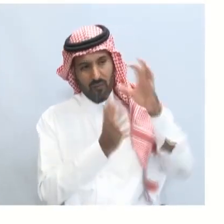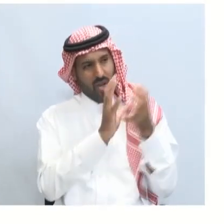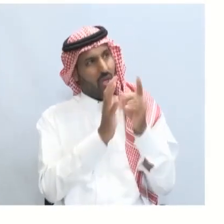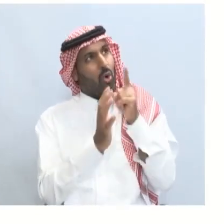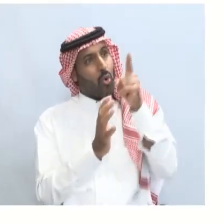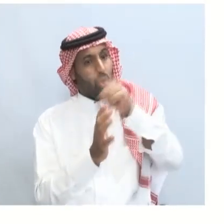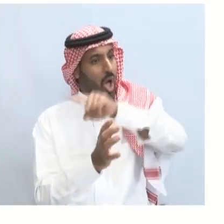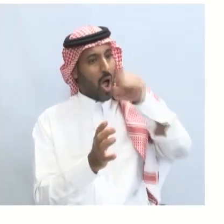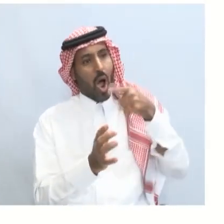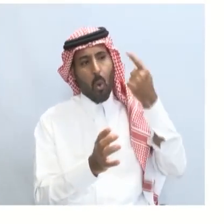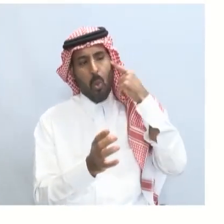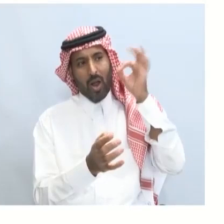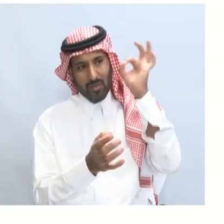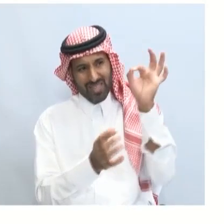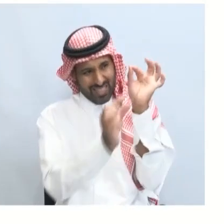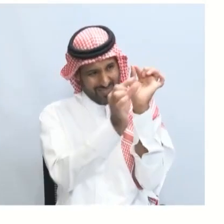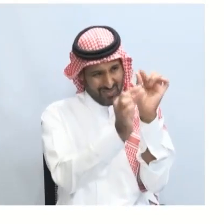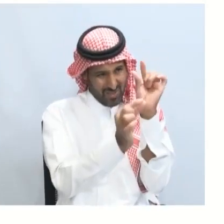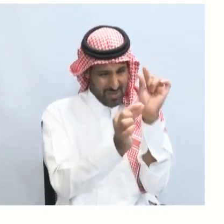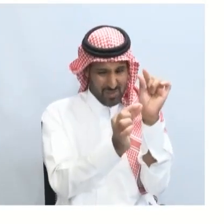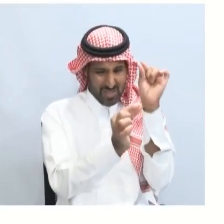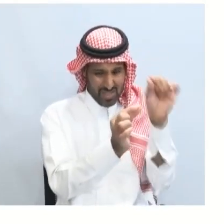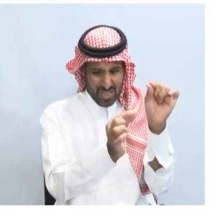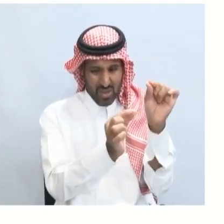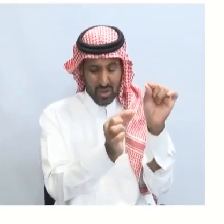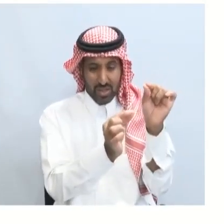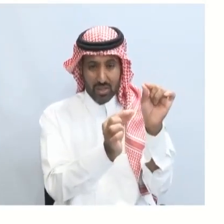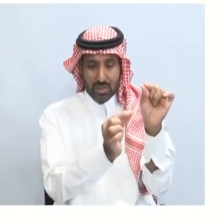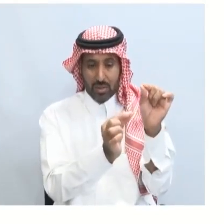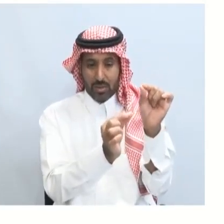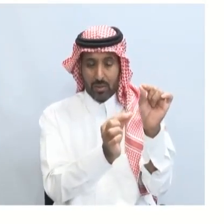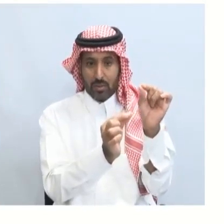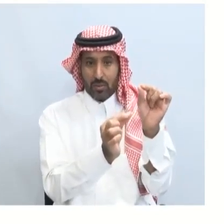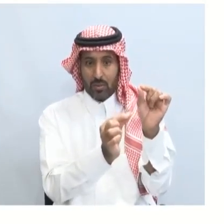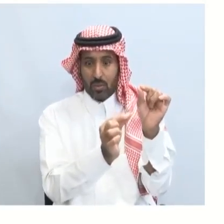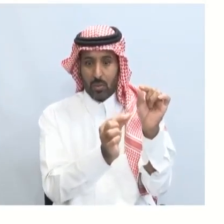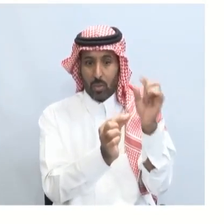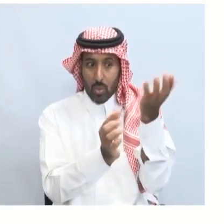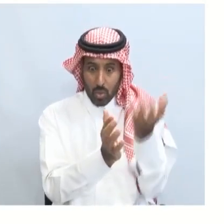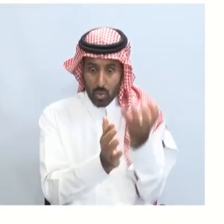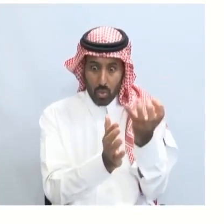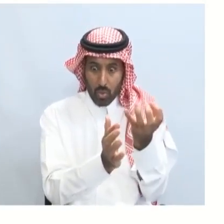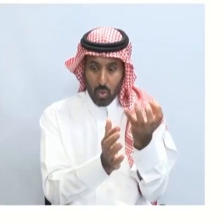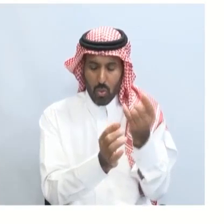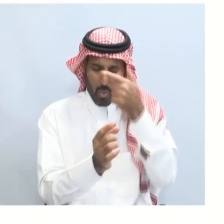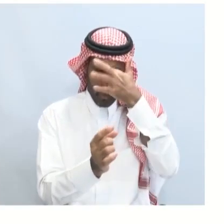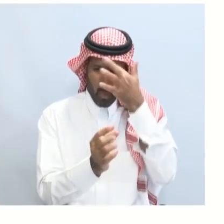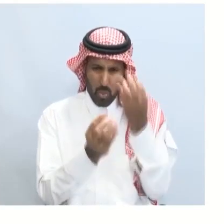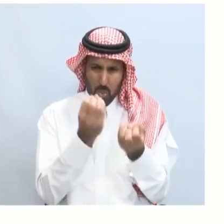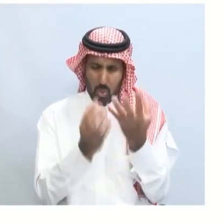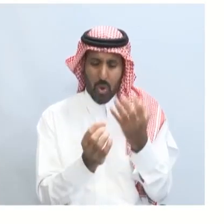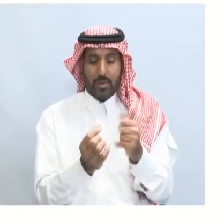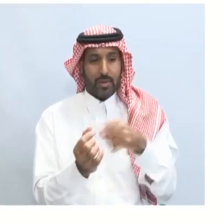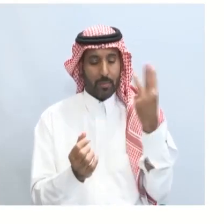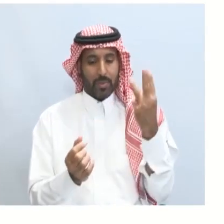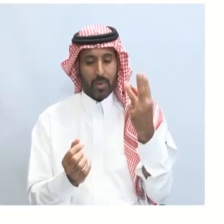كله كان مركزا مركزا او مركزا في نقطه واحده شديده الكثافه والحراره رقم